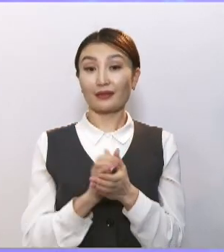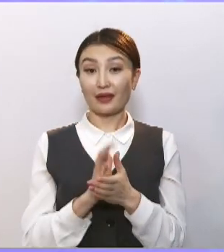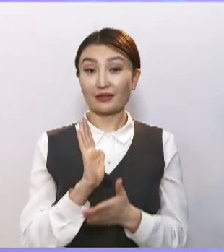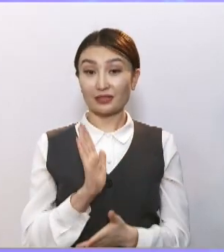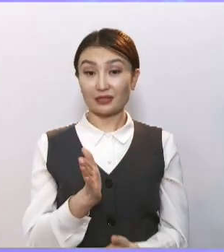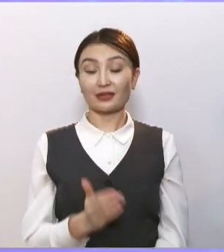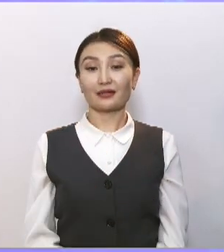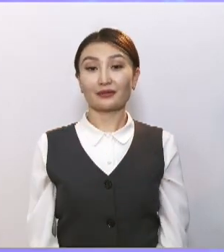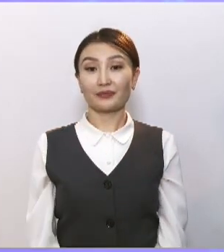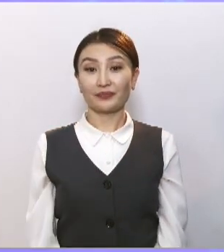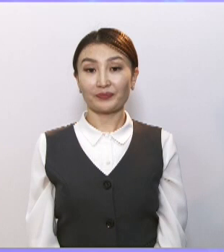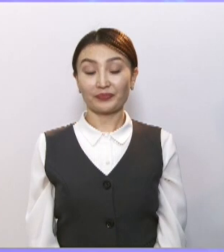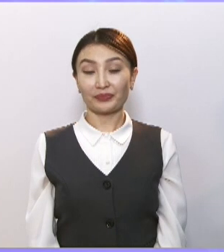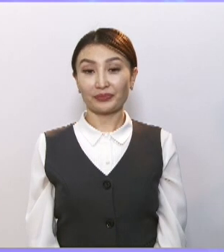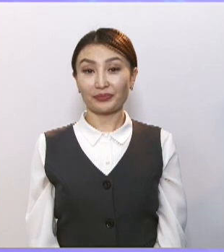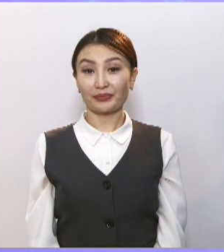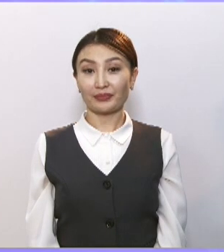менен таанышасыңар.